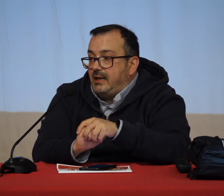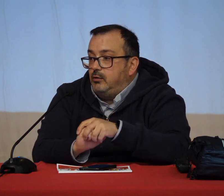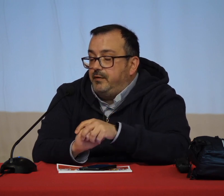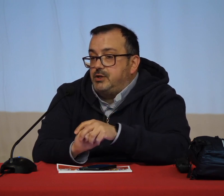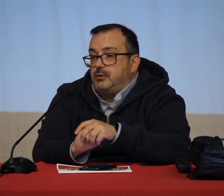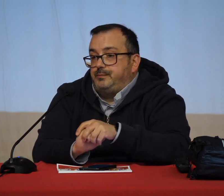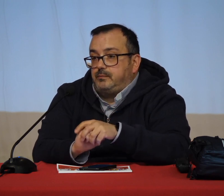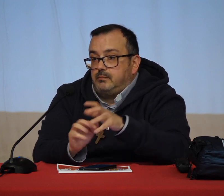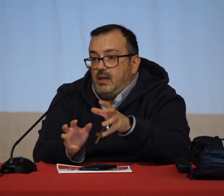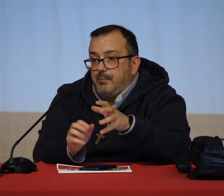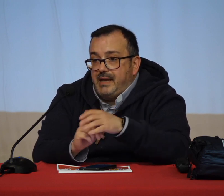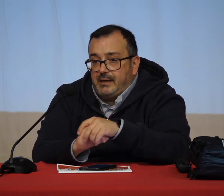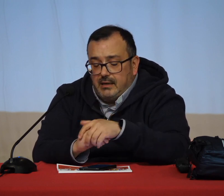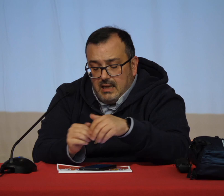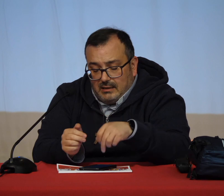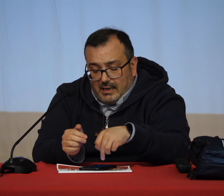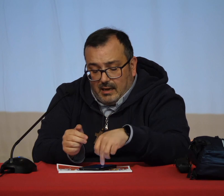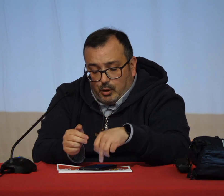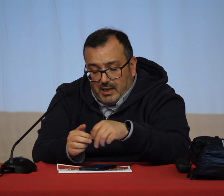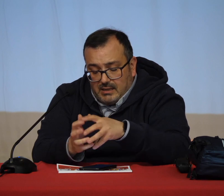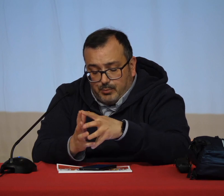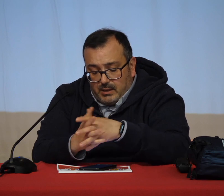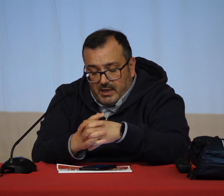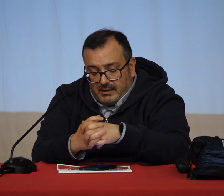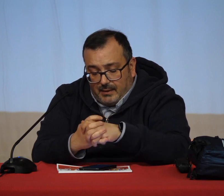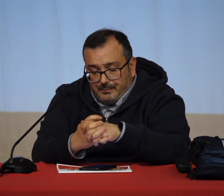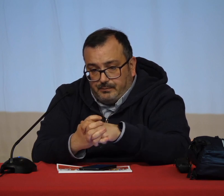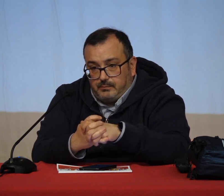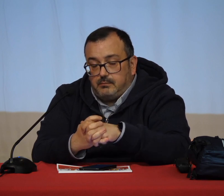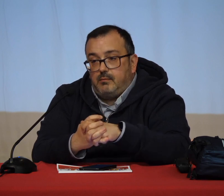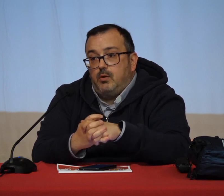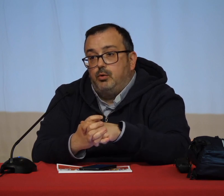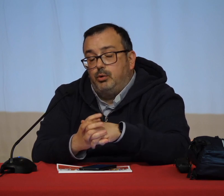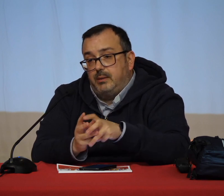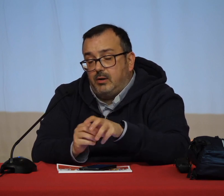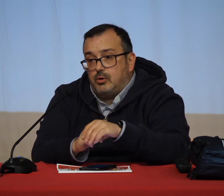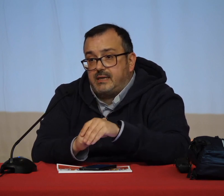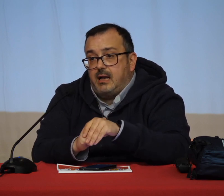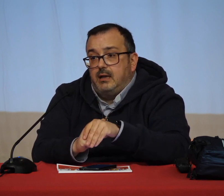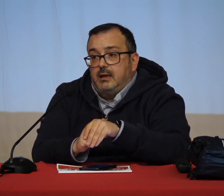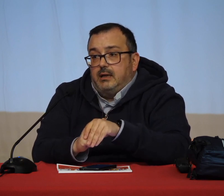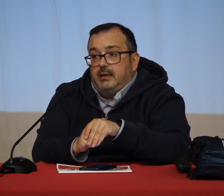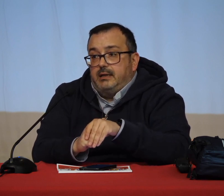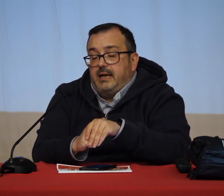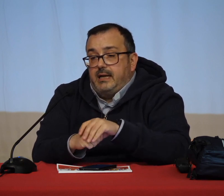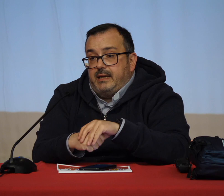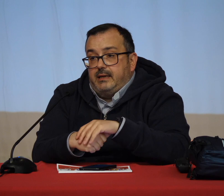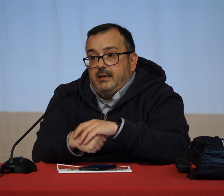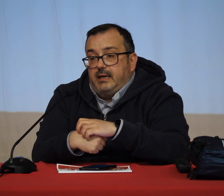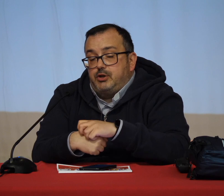mail anche all'Ufficio per dare la propria disponibilità Un'ultima cosa